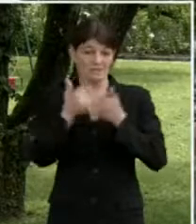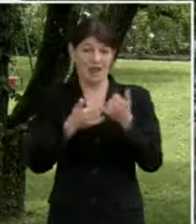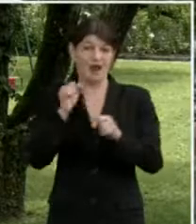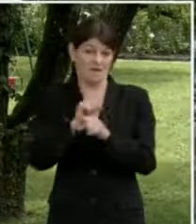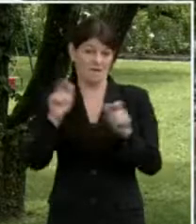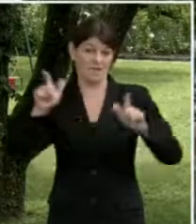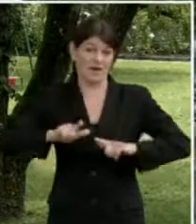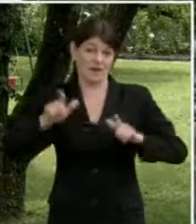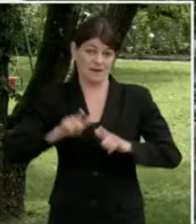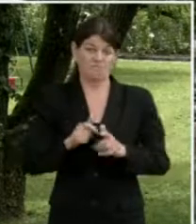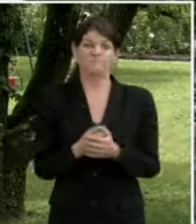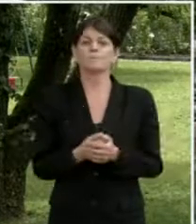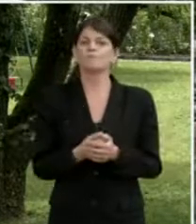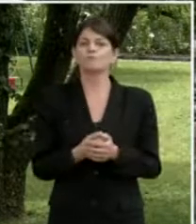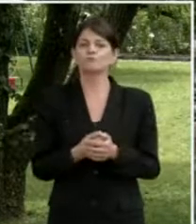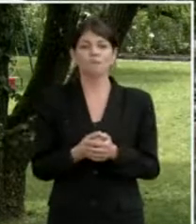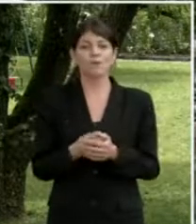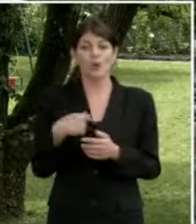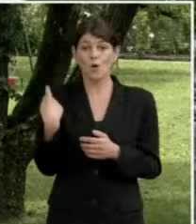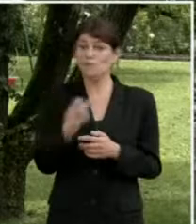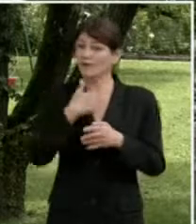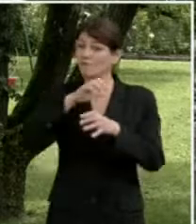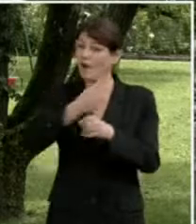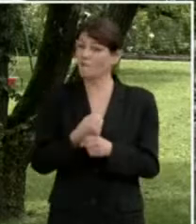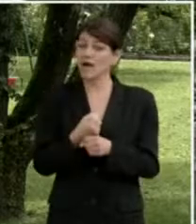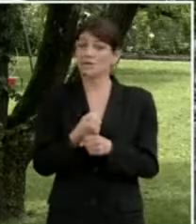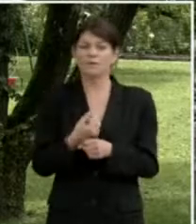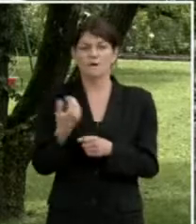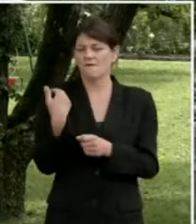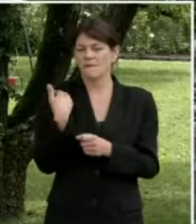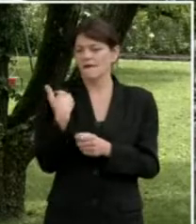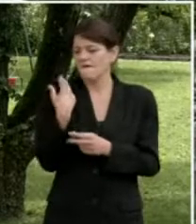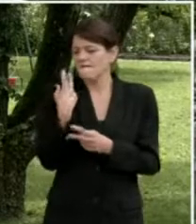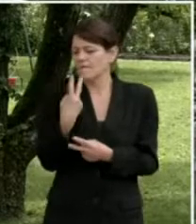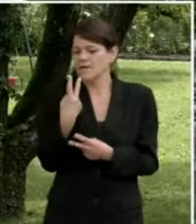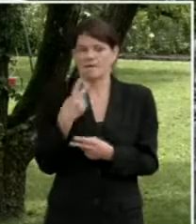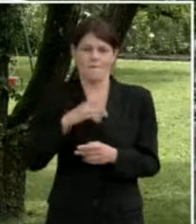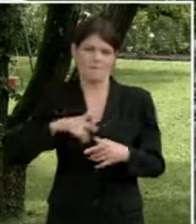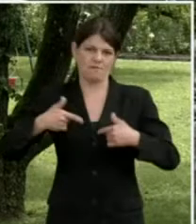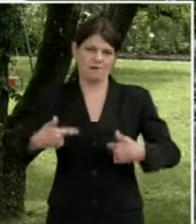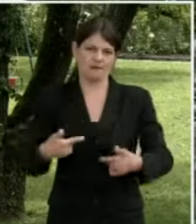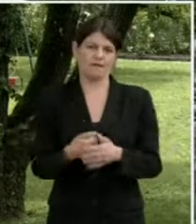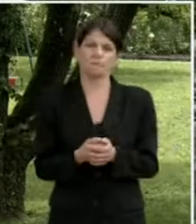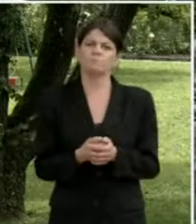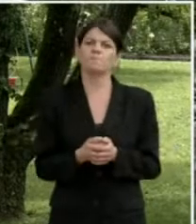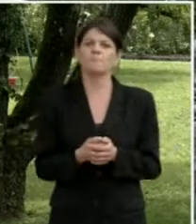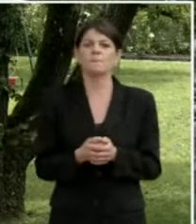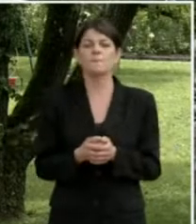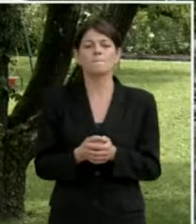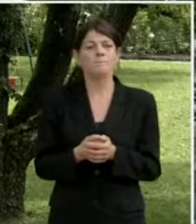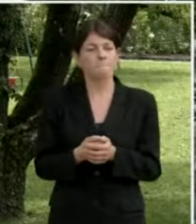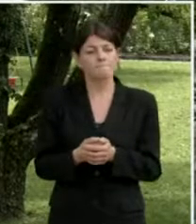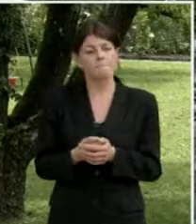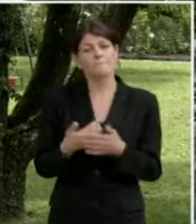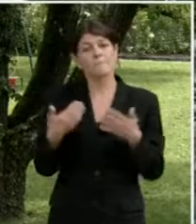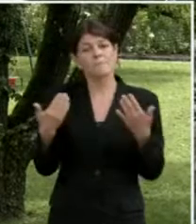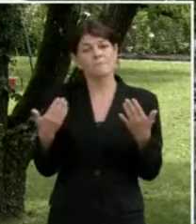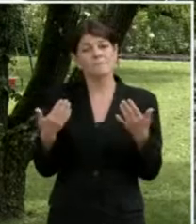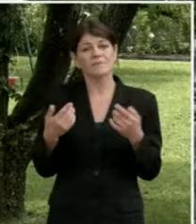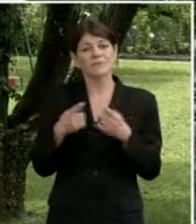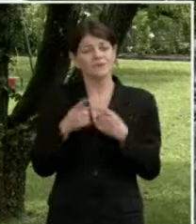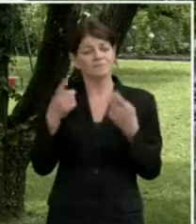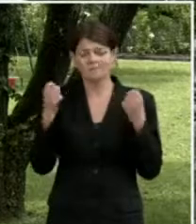feiern. Unsere Verfassung war nämlich eine wichtige Grundlage für die